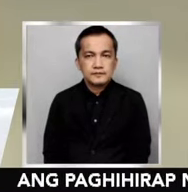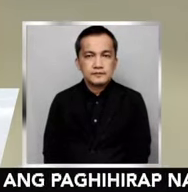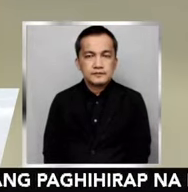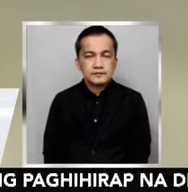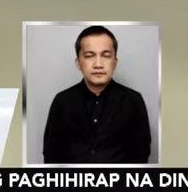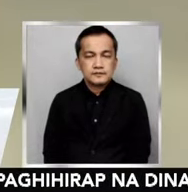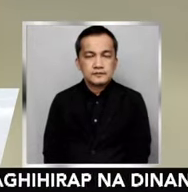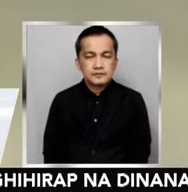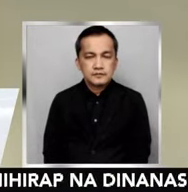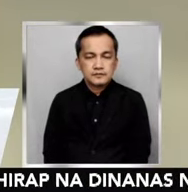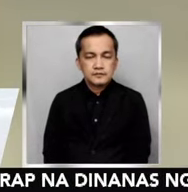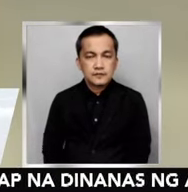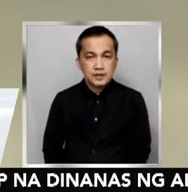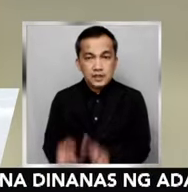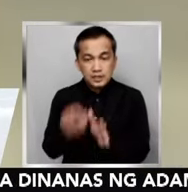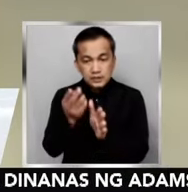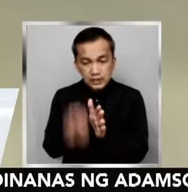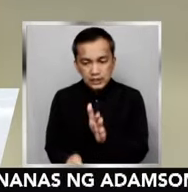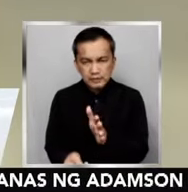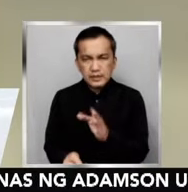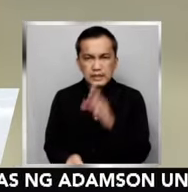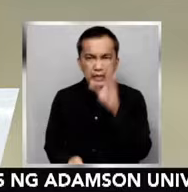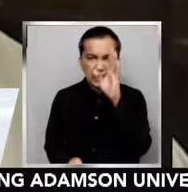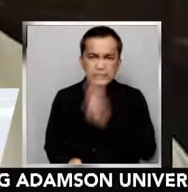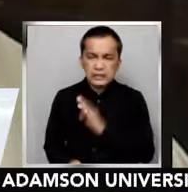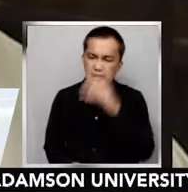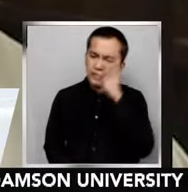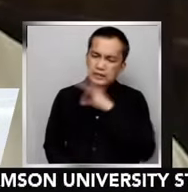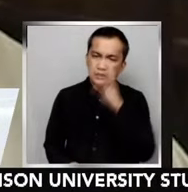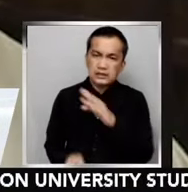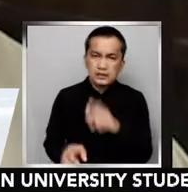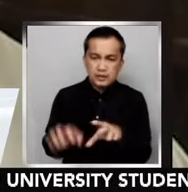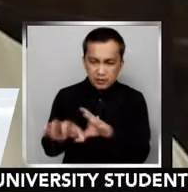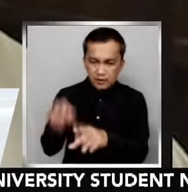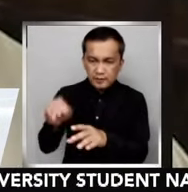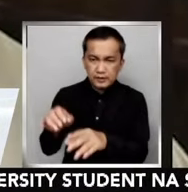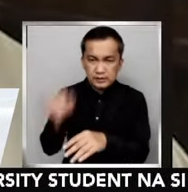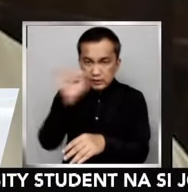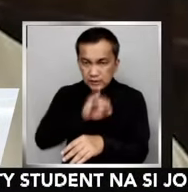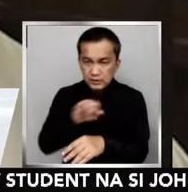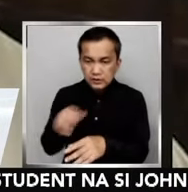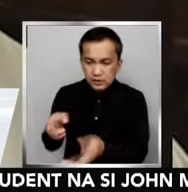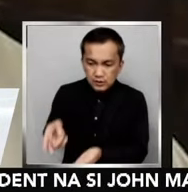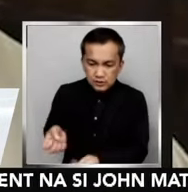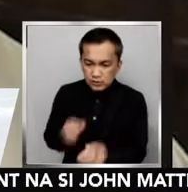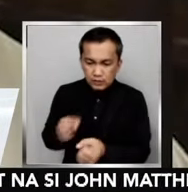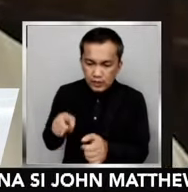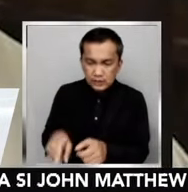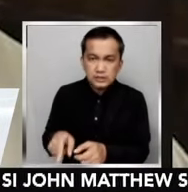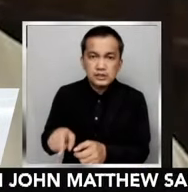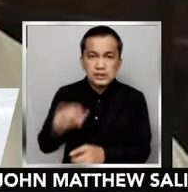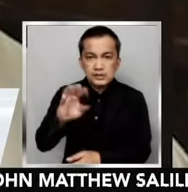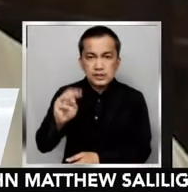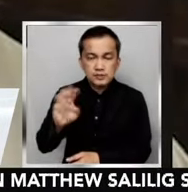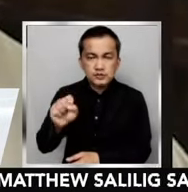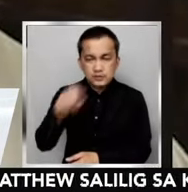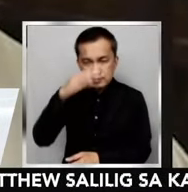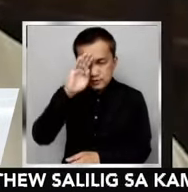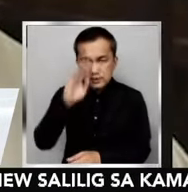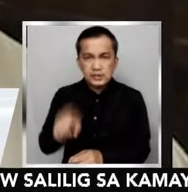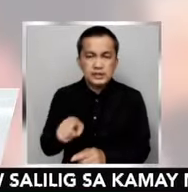nakalibing at naagnas na ng matagpuan kahapon sa isang hukay sa ibos Cavite ang Adamson University Student na si John Matthew